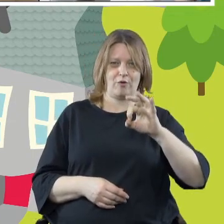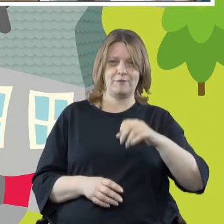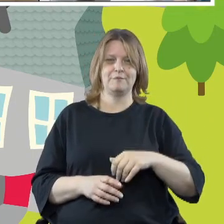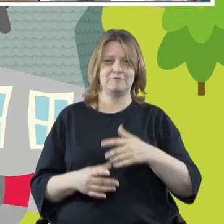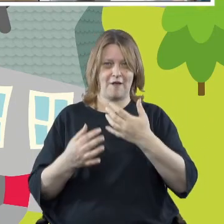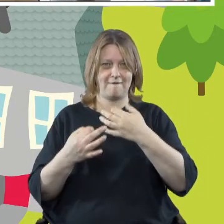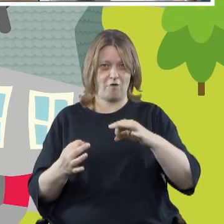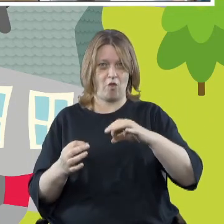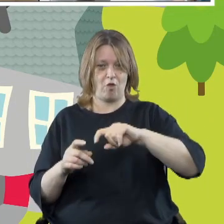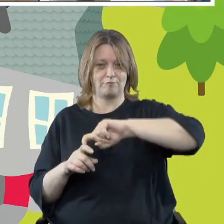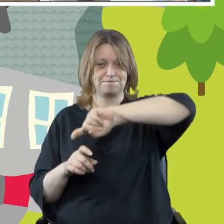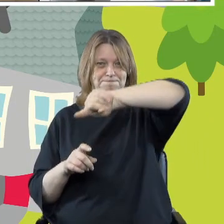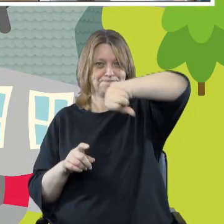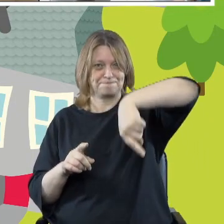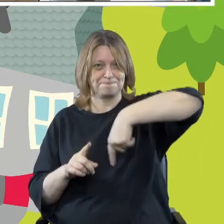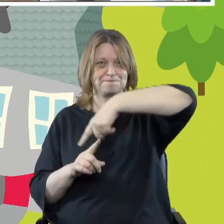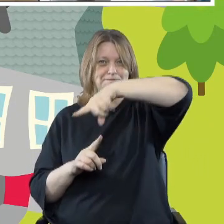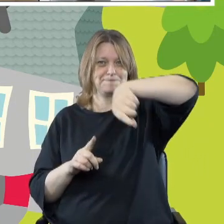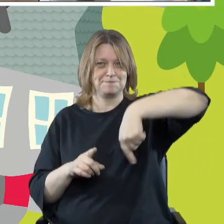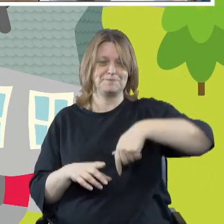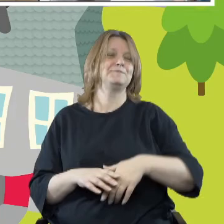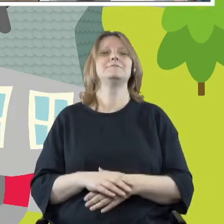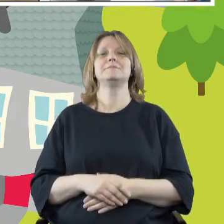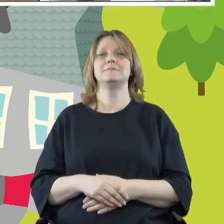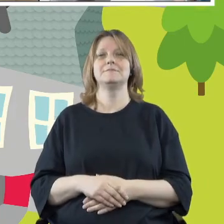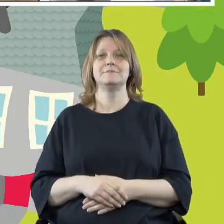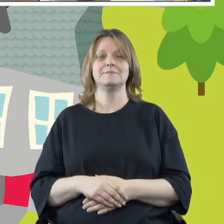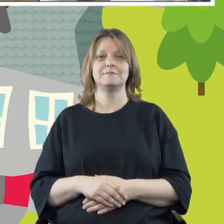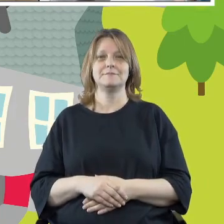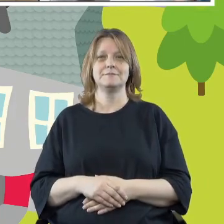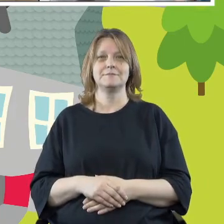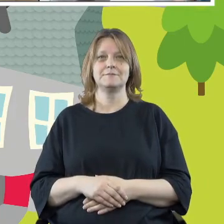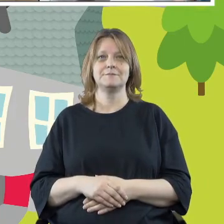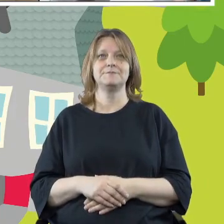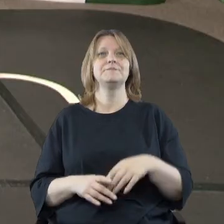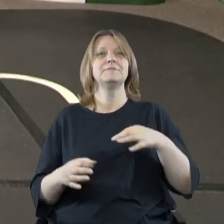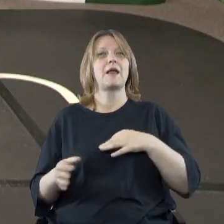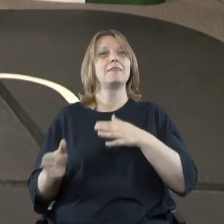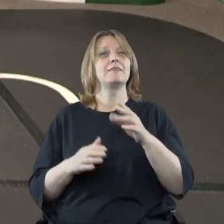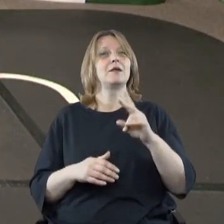Można jechać zgodnie ze wskazówkami, tak? Świetnie. Dokładnie. Rondo. Panie ministrze.